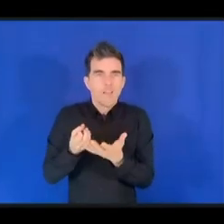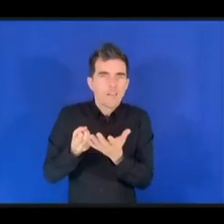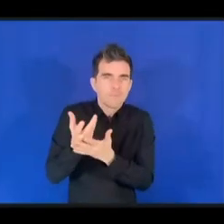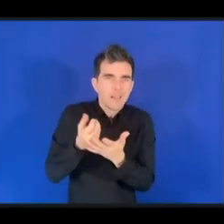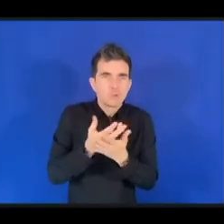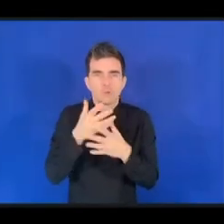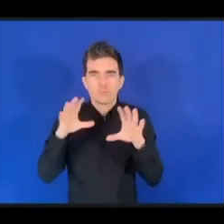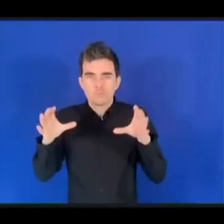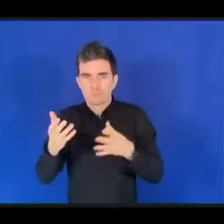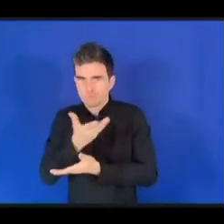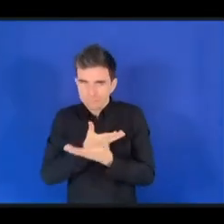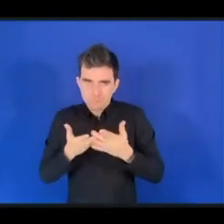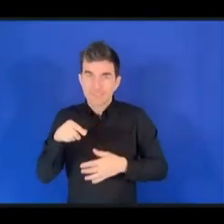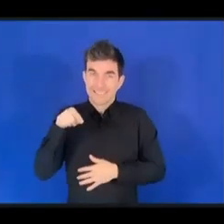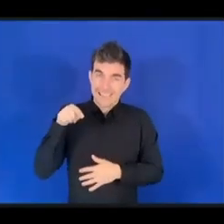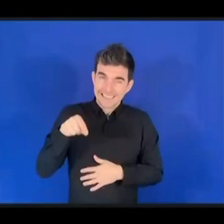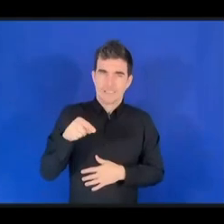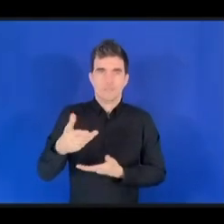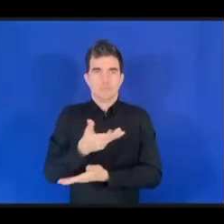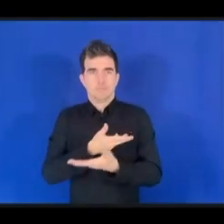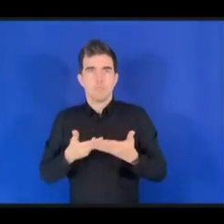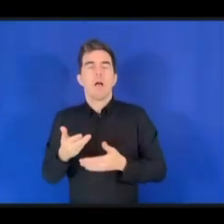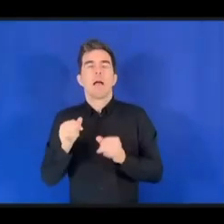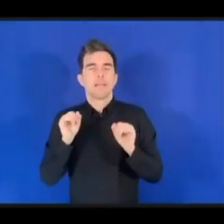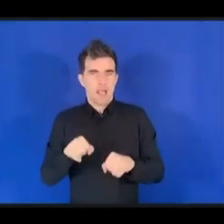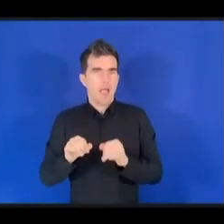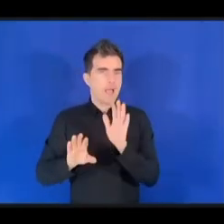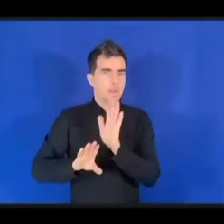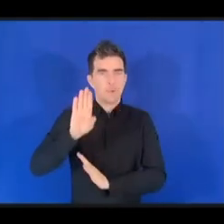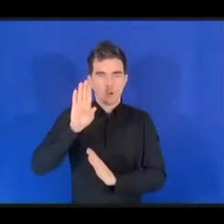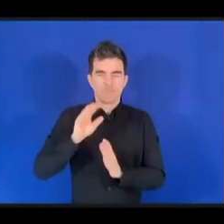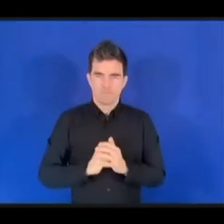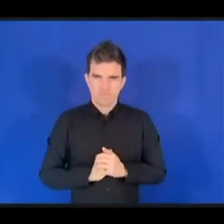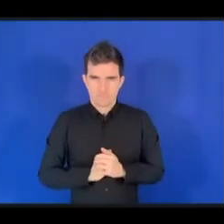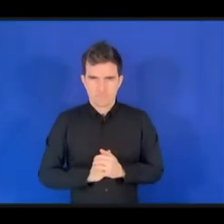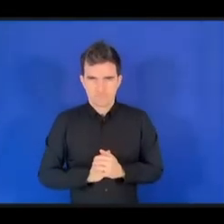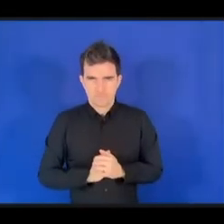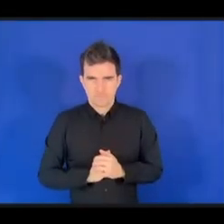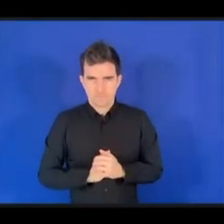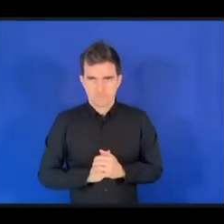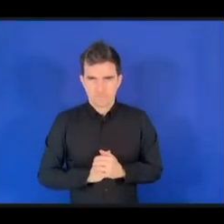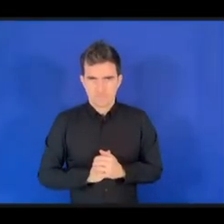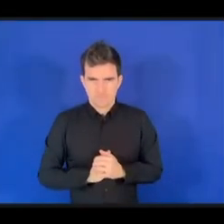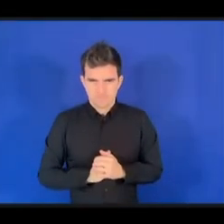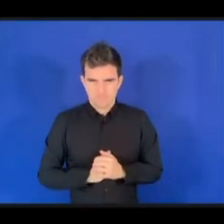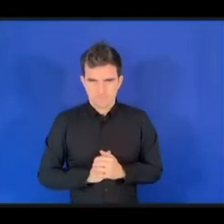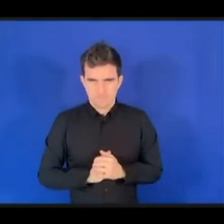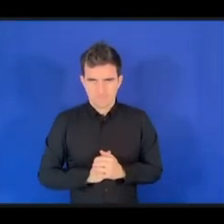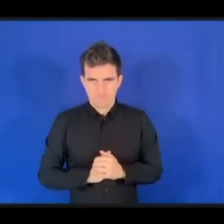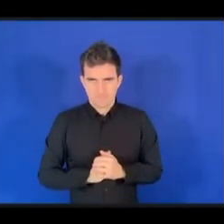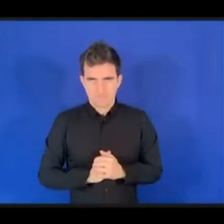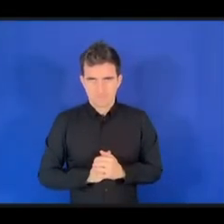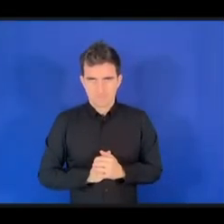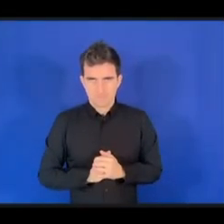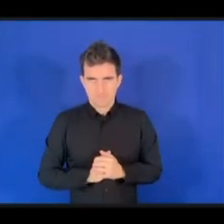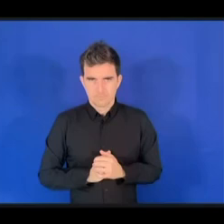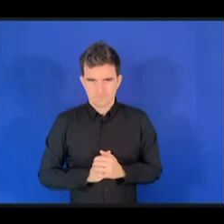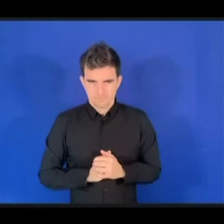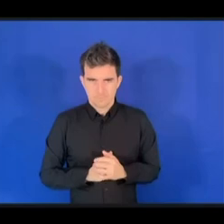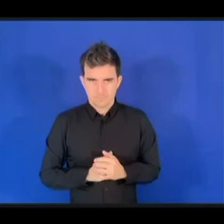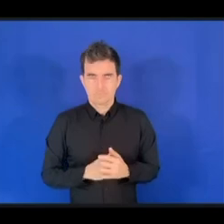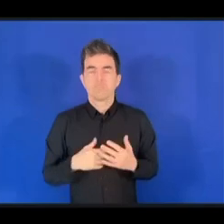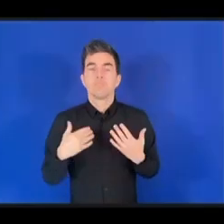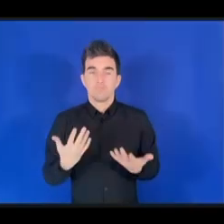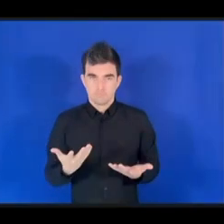中でもま最も重要な時期だったと思いますまそのようなユニクないただきまして